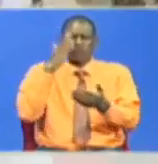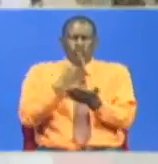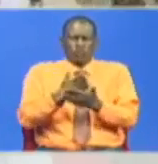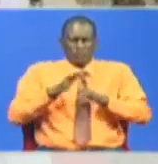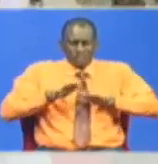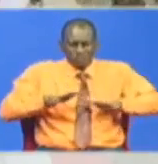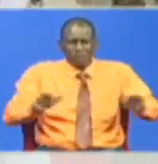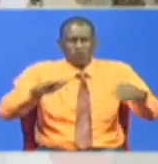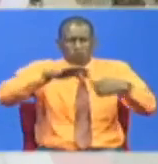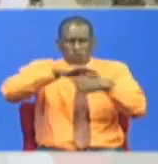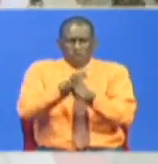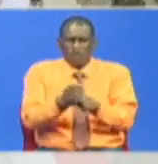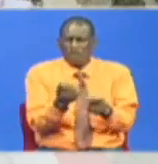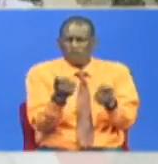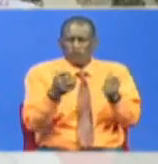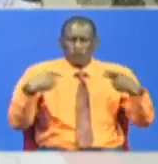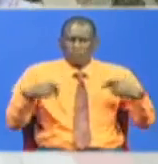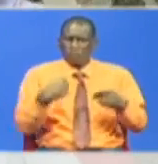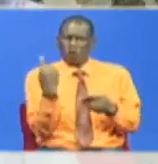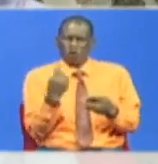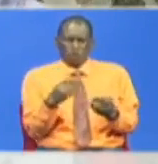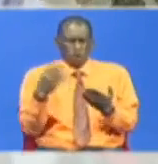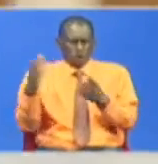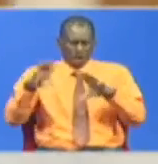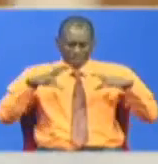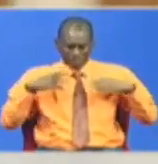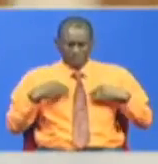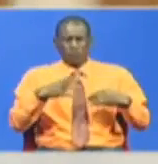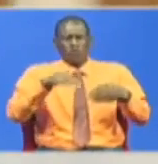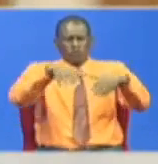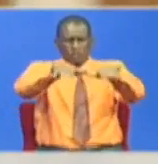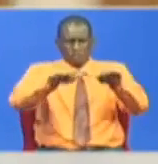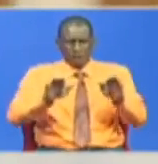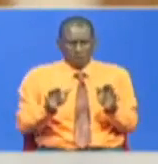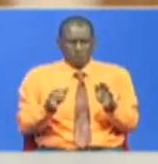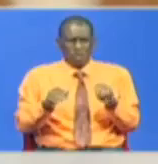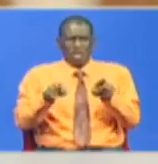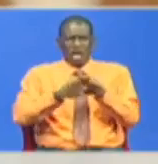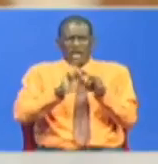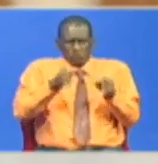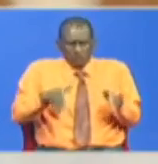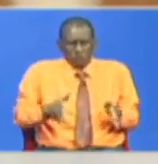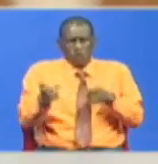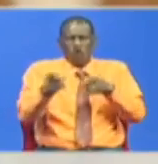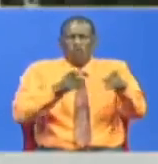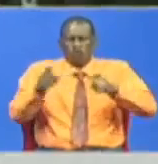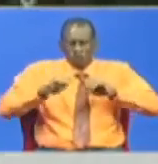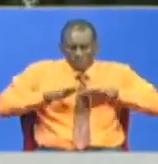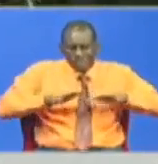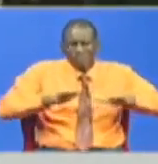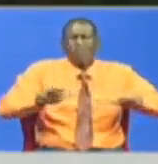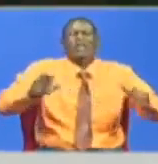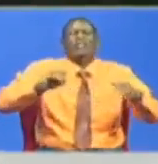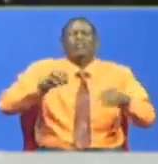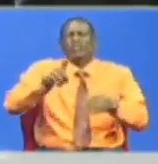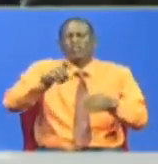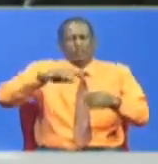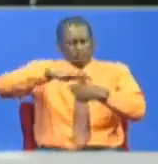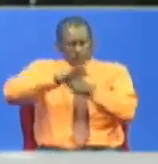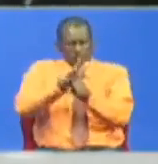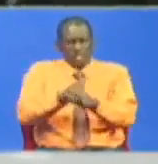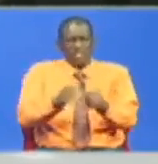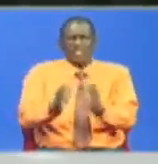COVID-19. Watu wachache pekee ndio walioruhusiwa kuhudhuria mazishi yake kama njia ya kudhibiti maambukizi ya virusi hivyo. Aidha,